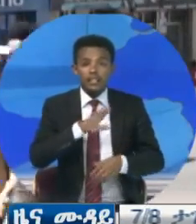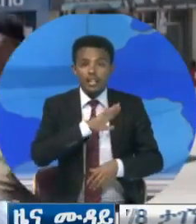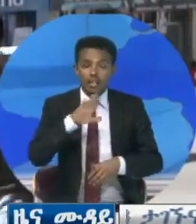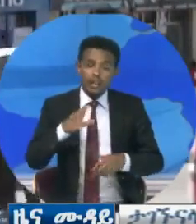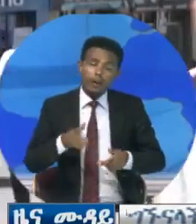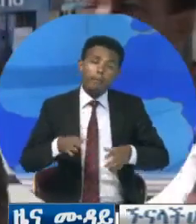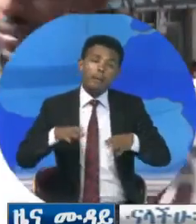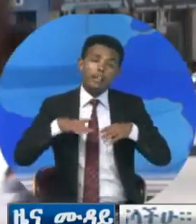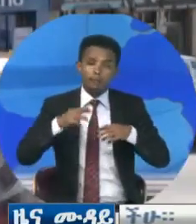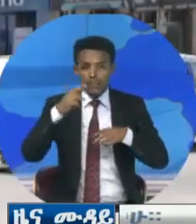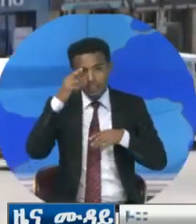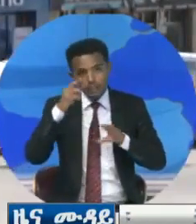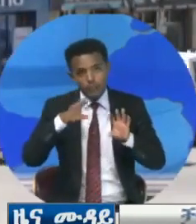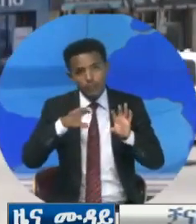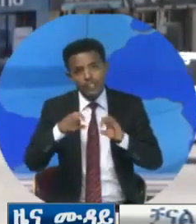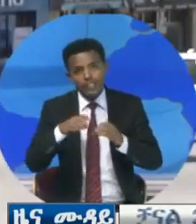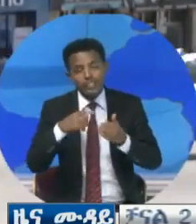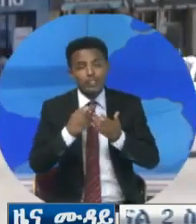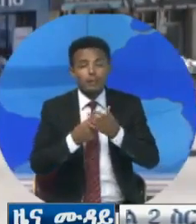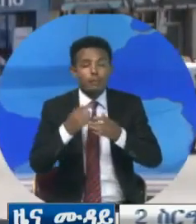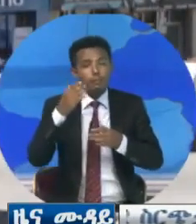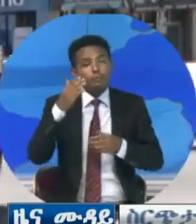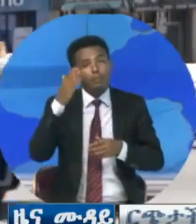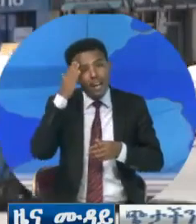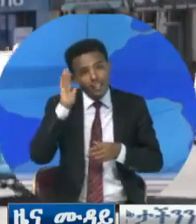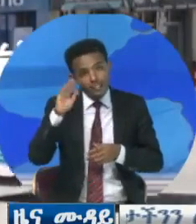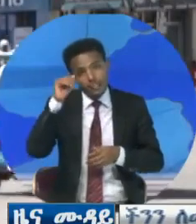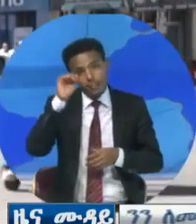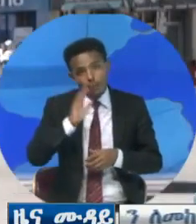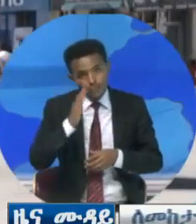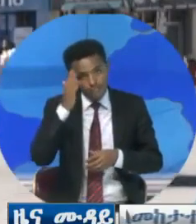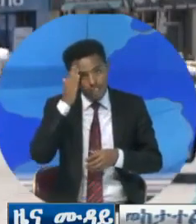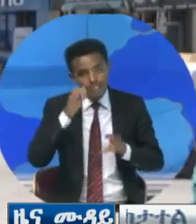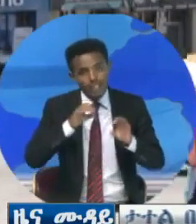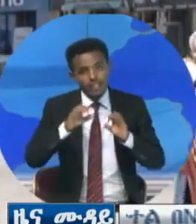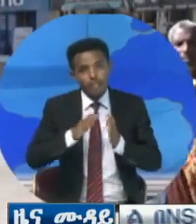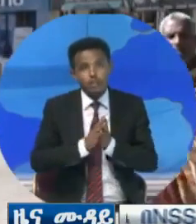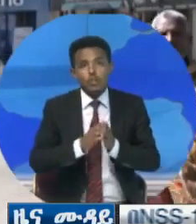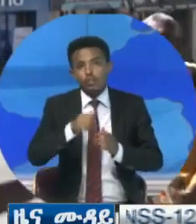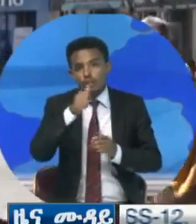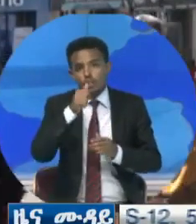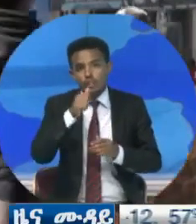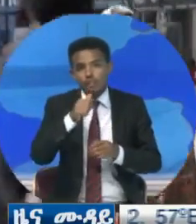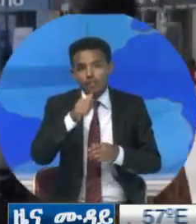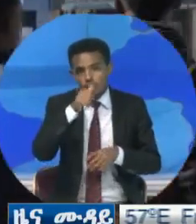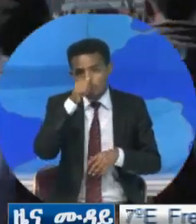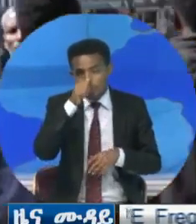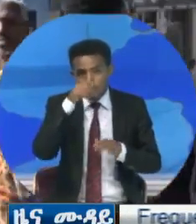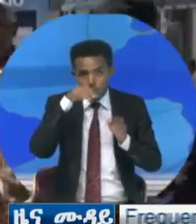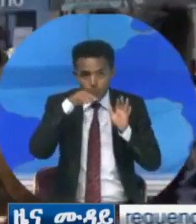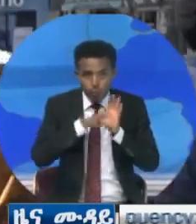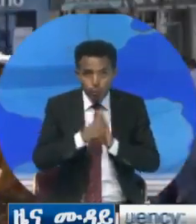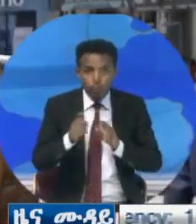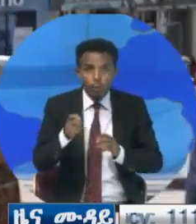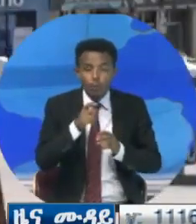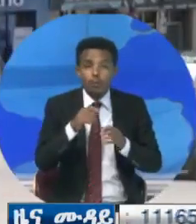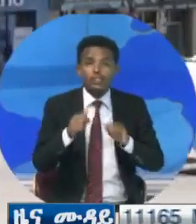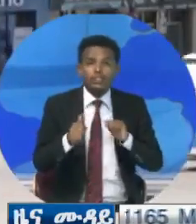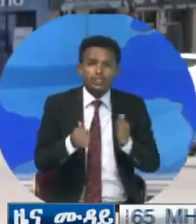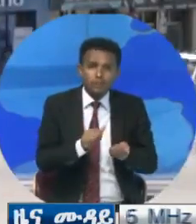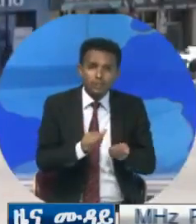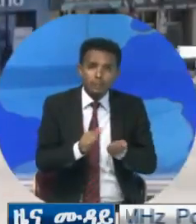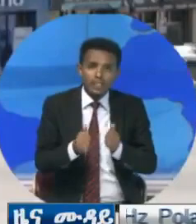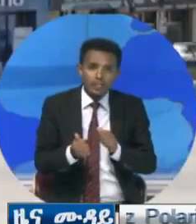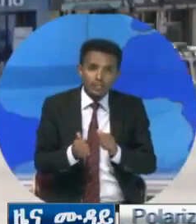ሄደው መመዝገቡ የማያውቅ ሰው ራሱ እንዲያውቅ ያደርጋል። ሁለተኛ ኢትዮጵያ ለቱሪስት ብቻም ሳይሆን ኢትዮጵያ ውስጥ ሆኖ ጥምቀት ጎንደር ላይ